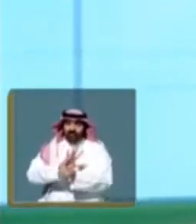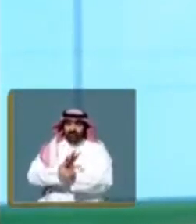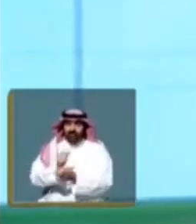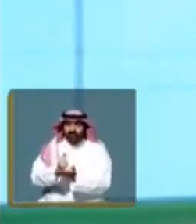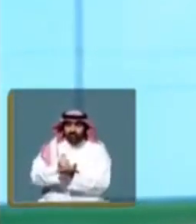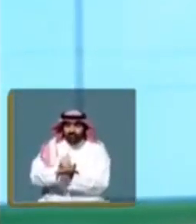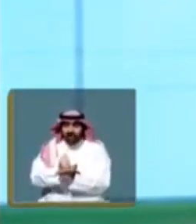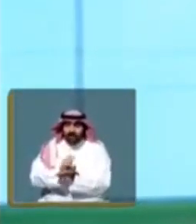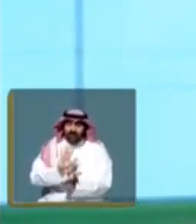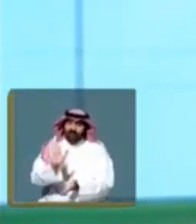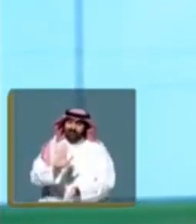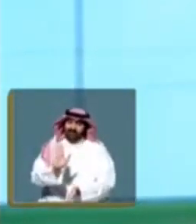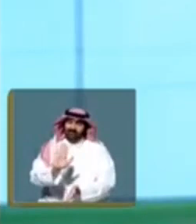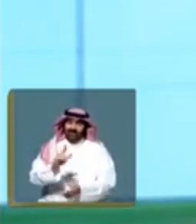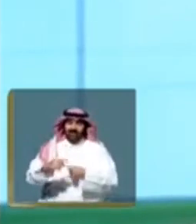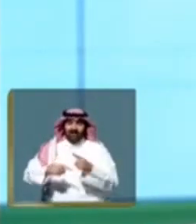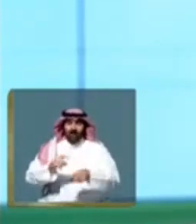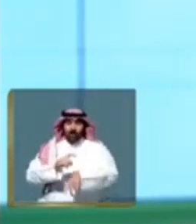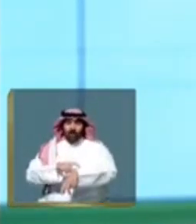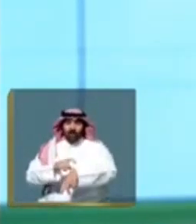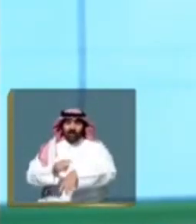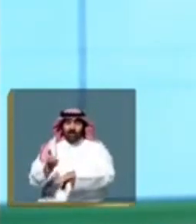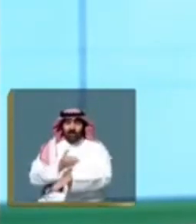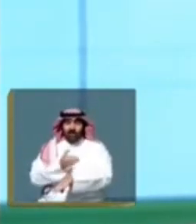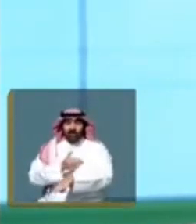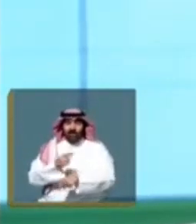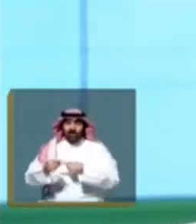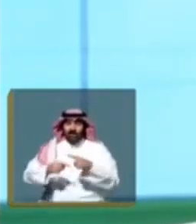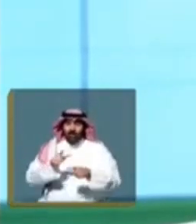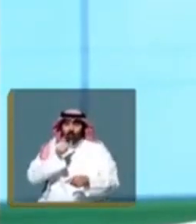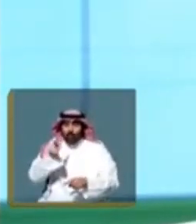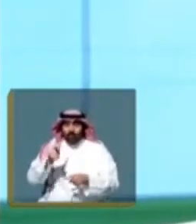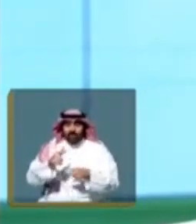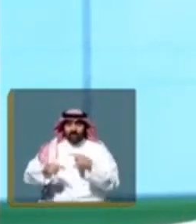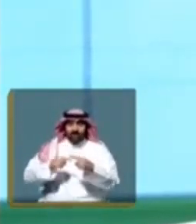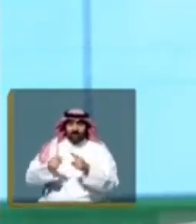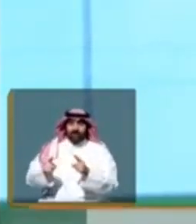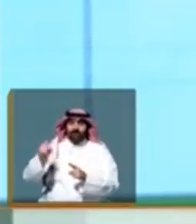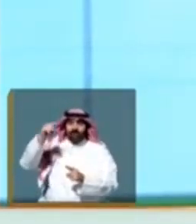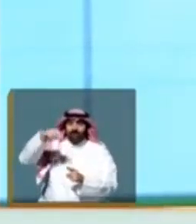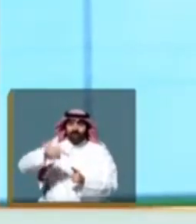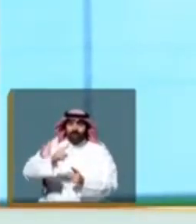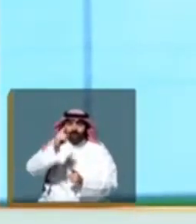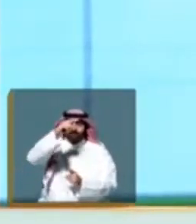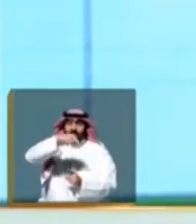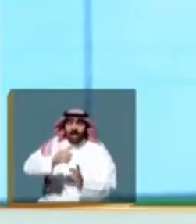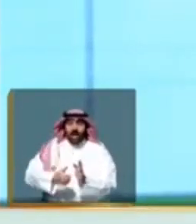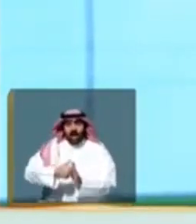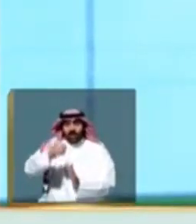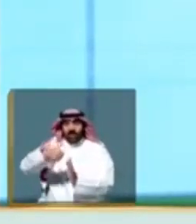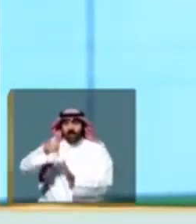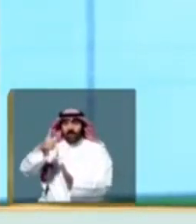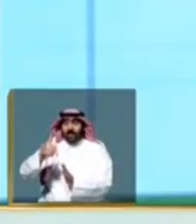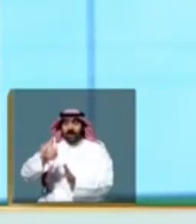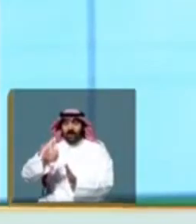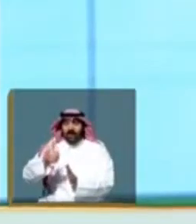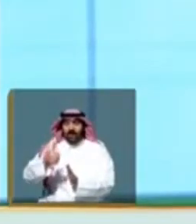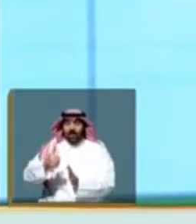التحكم، لا زال الوقت مبكر جدا على ذلك. كل ما نستطيع أن نقوله أن المنحنى اليوم للمملكة العربية السعودية بفضل الله سبحانه وتعالى،